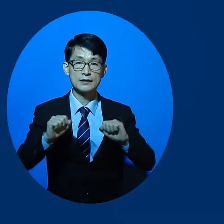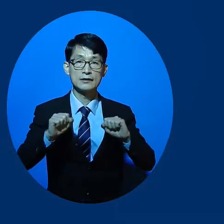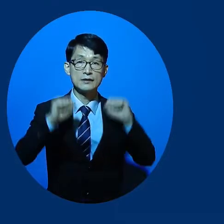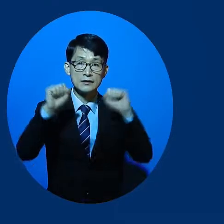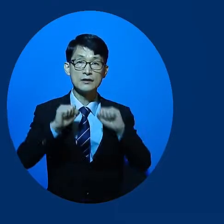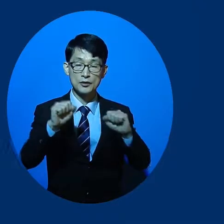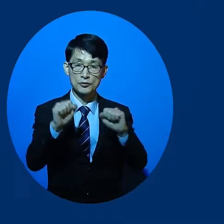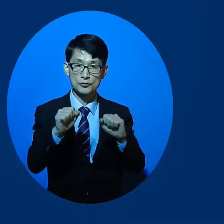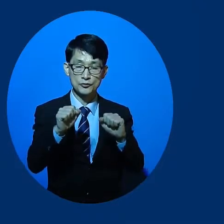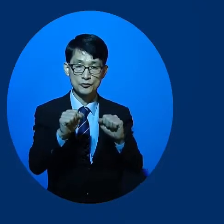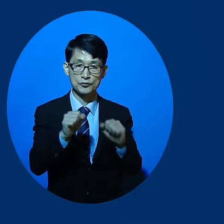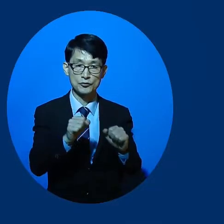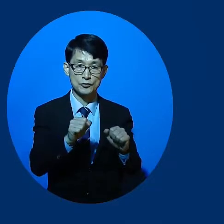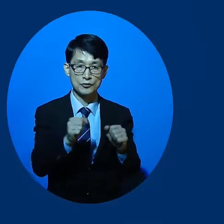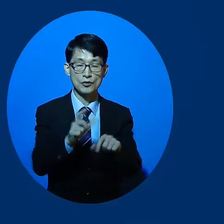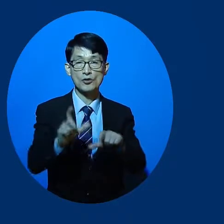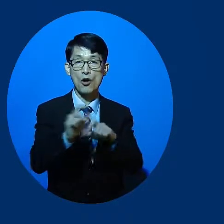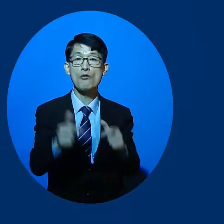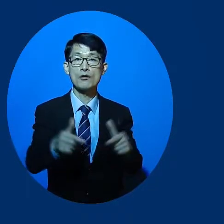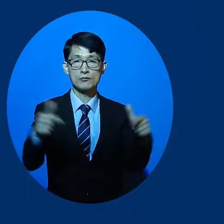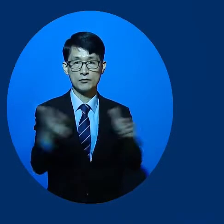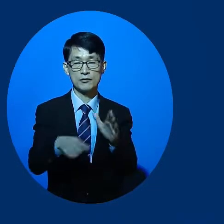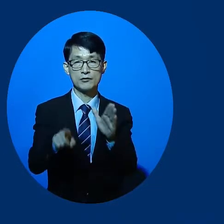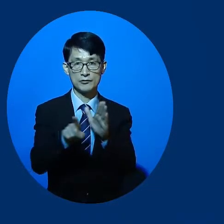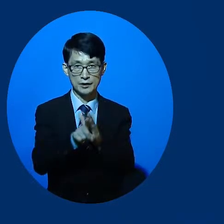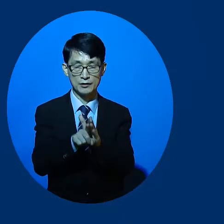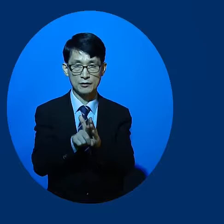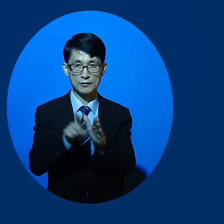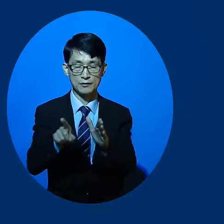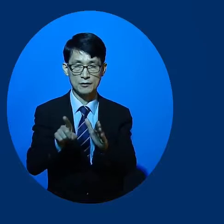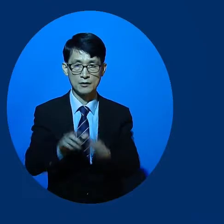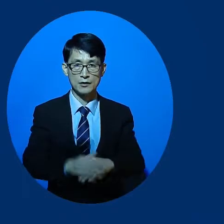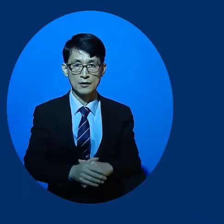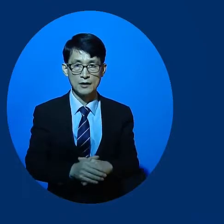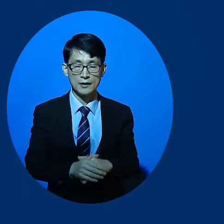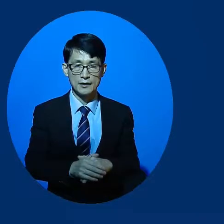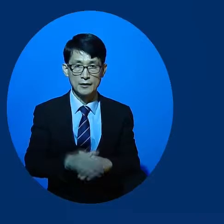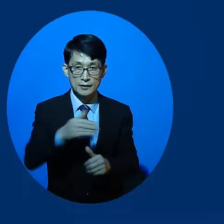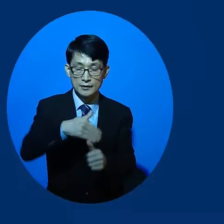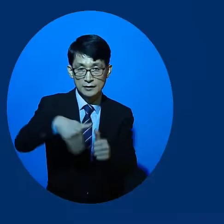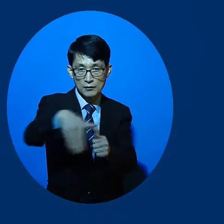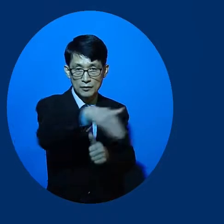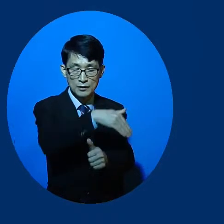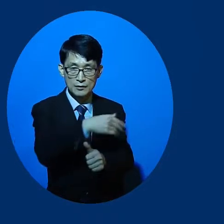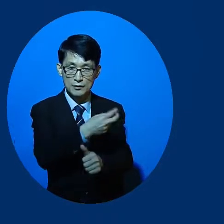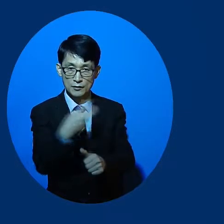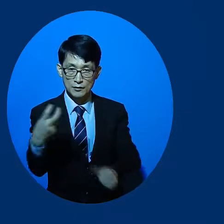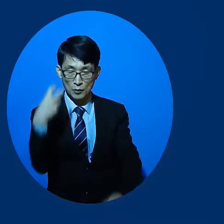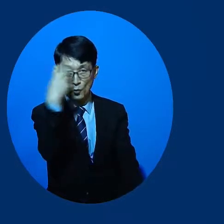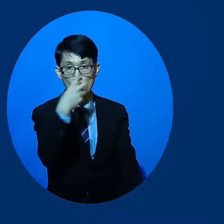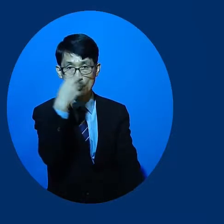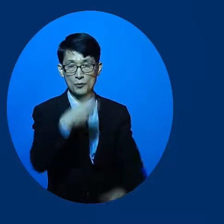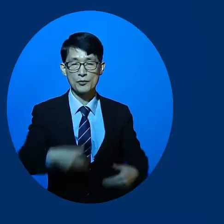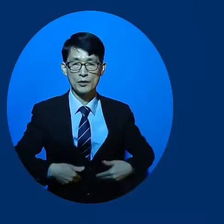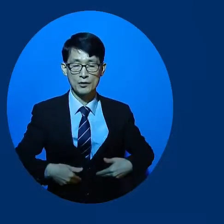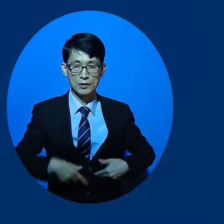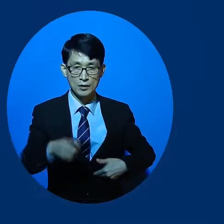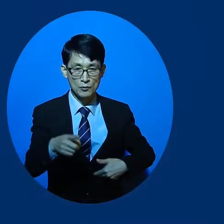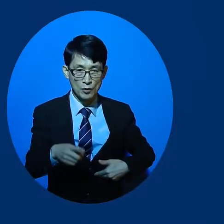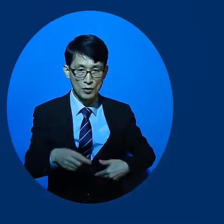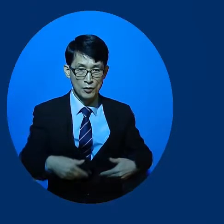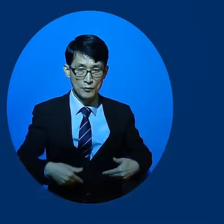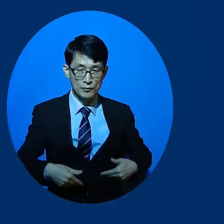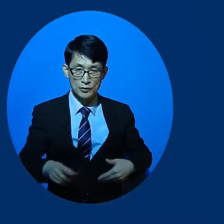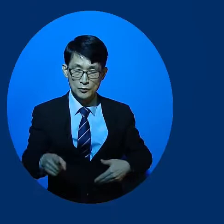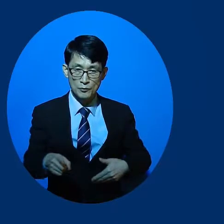필요합니다. 장애인 체육의 특수성과 전문성을 고려하되 불필요한 절차는 좀 간소화시키는